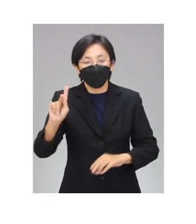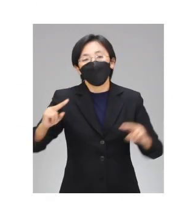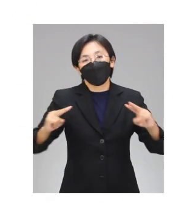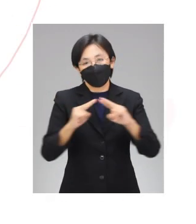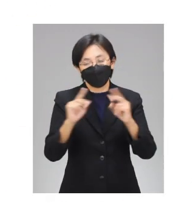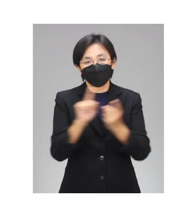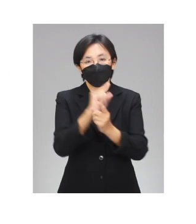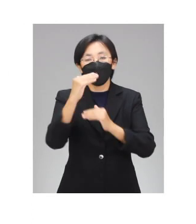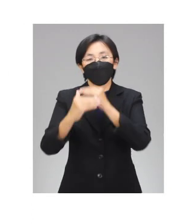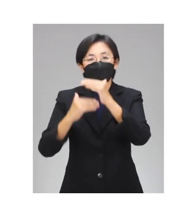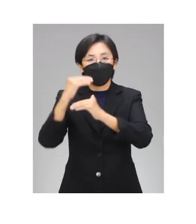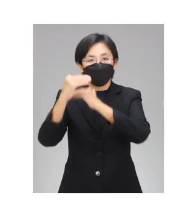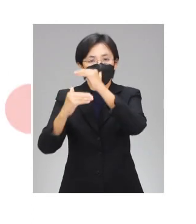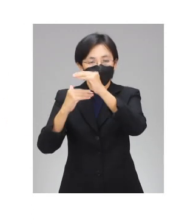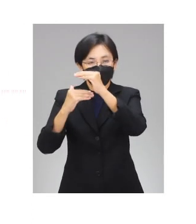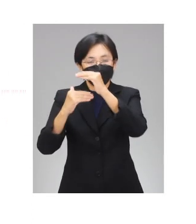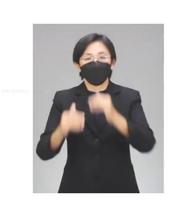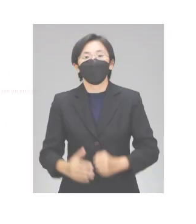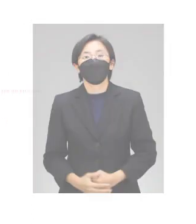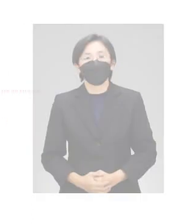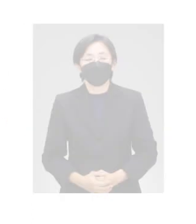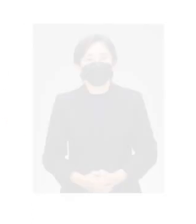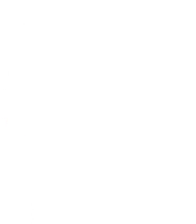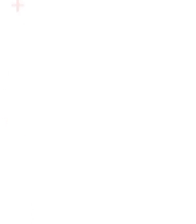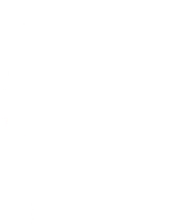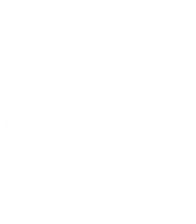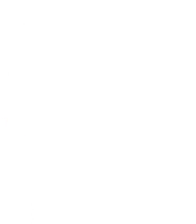การกระทรวงการพัฒนาสังคมและความมั่นคงของมนุษย์